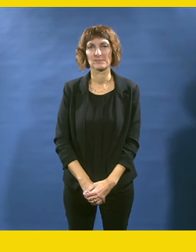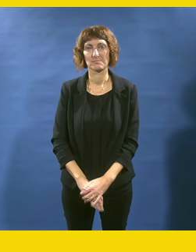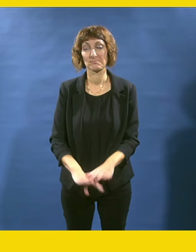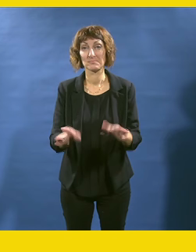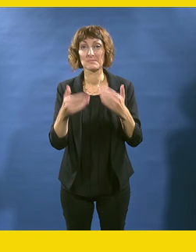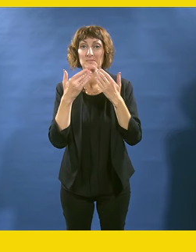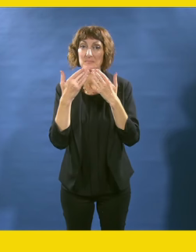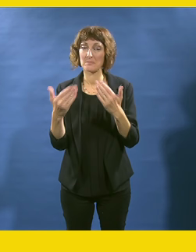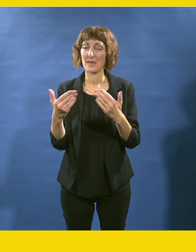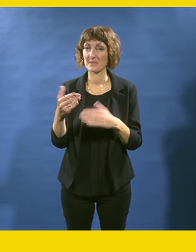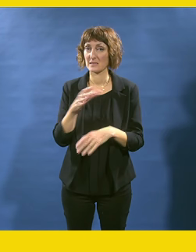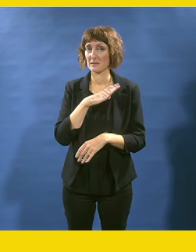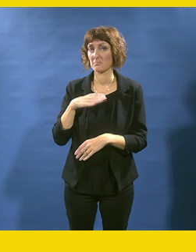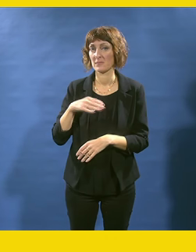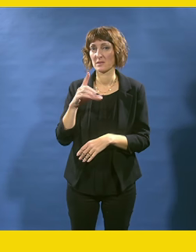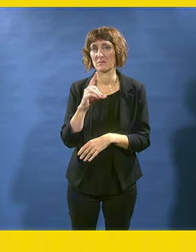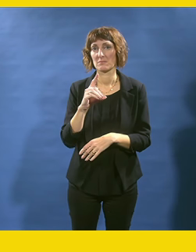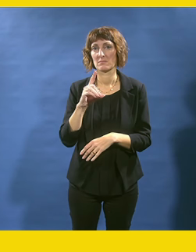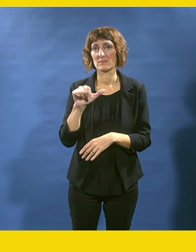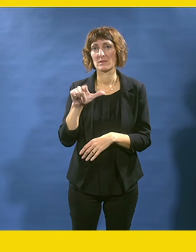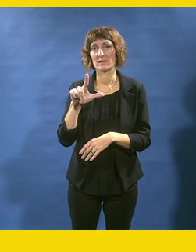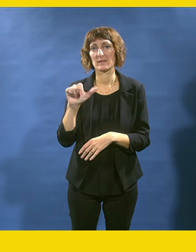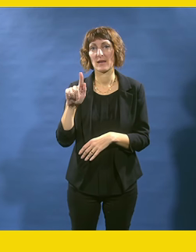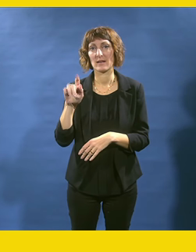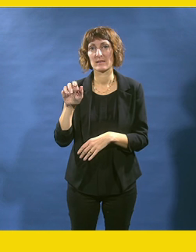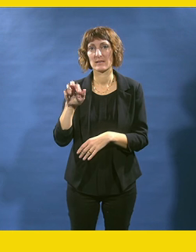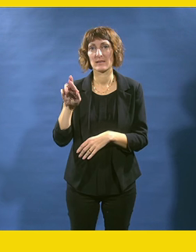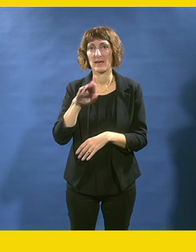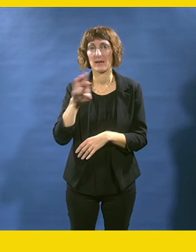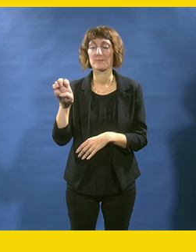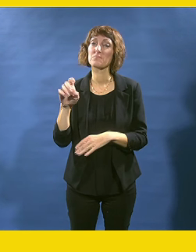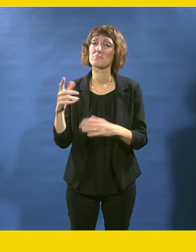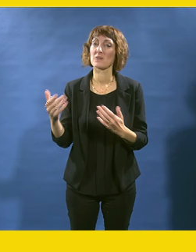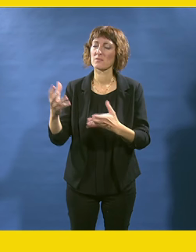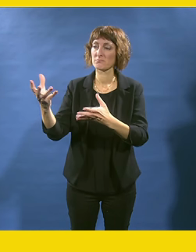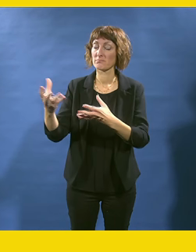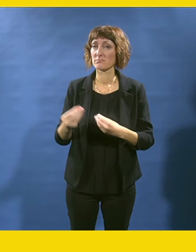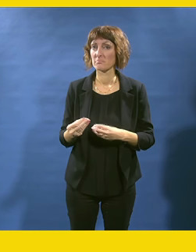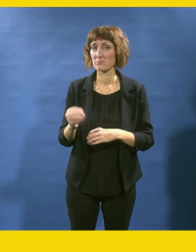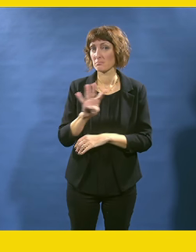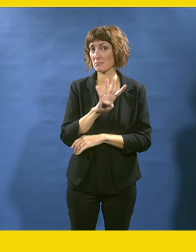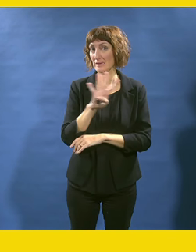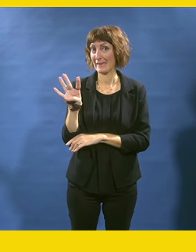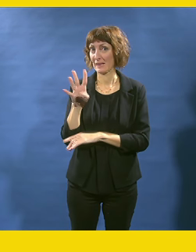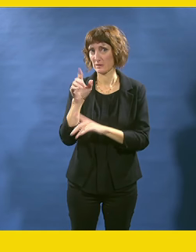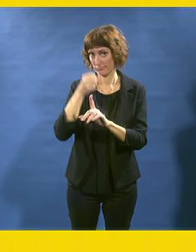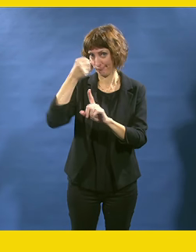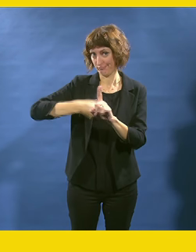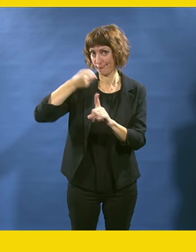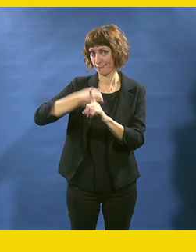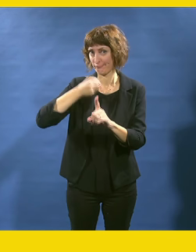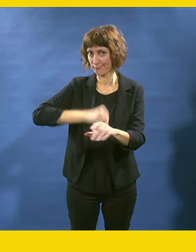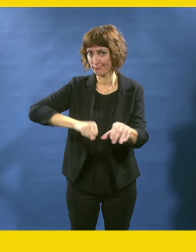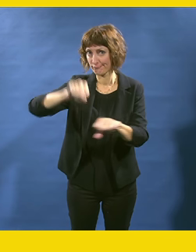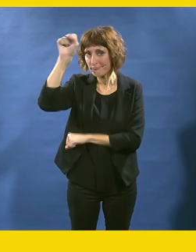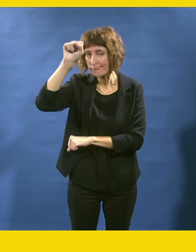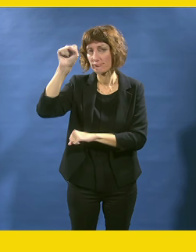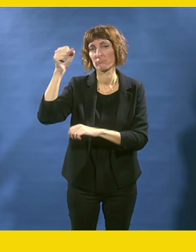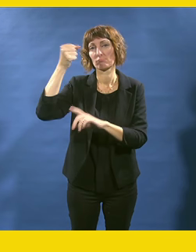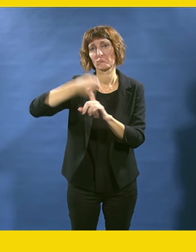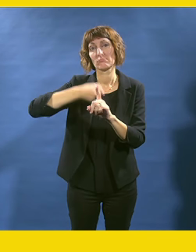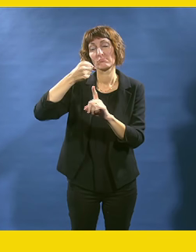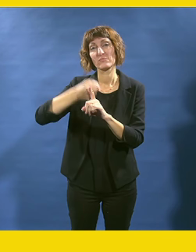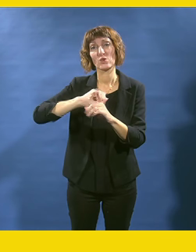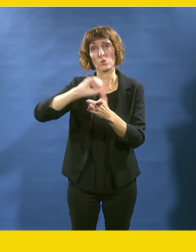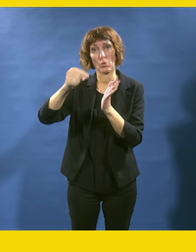Merci Sylvie Dalguer. Nous allons à présent accueillir 4 activistes et défenseuses des droits d'origine